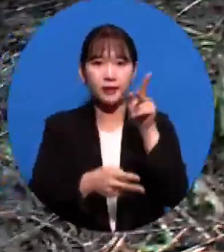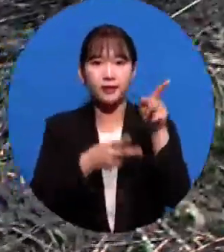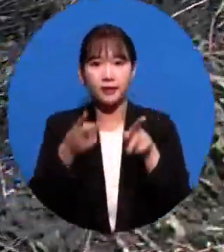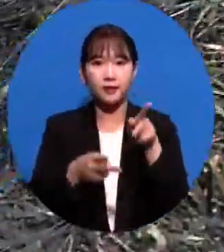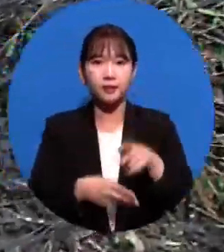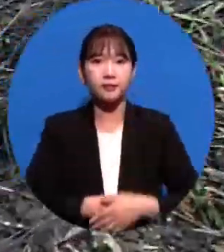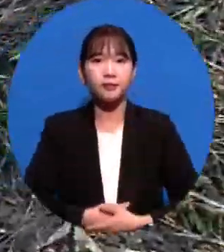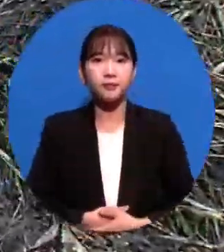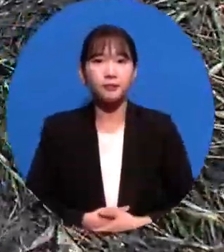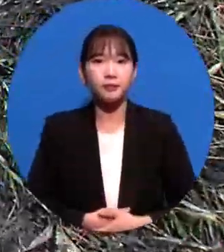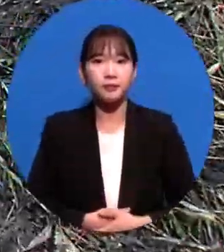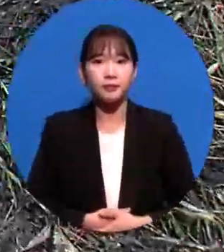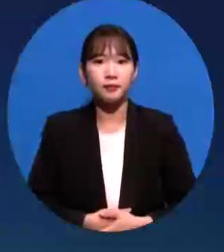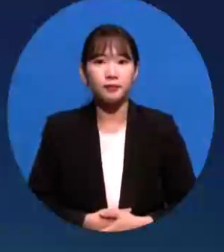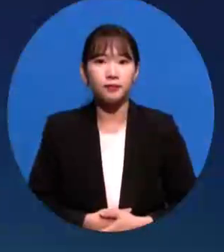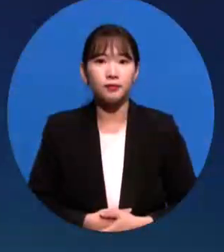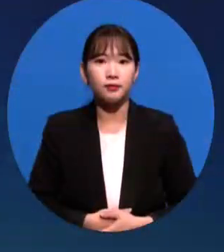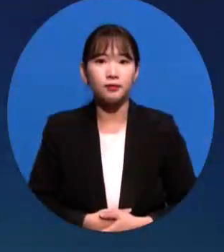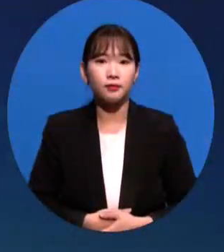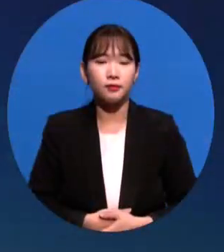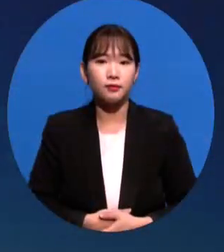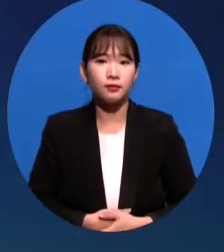사업입니다.